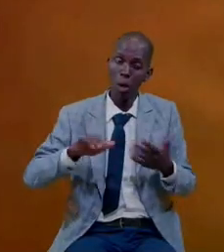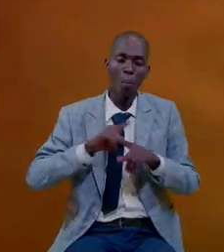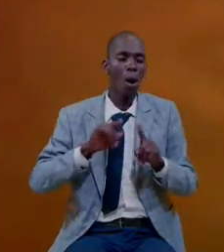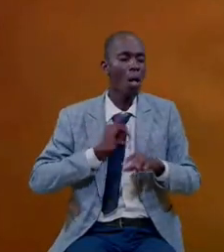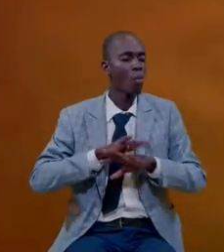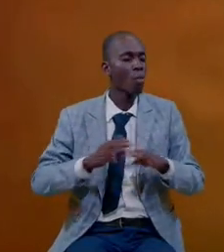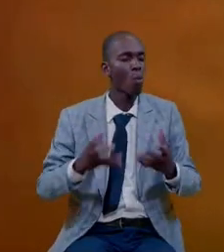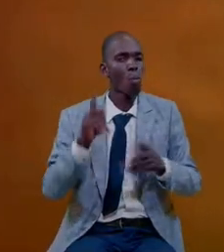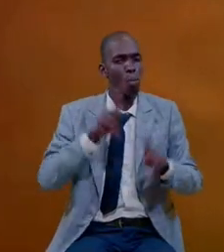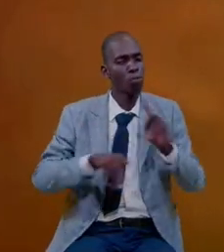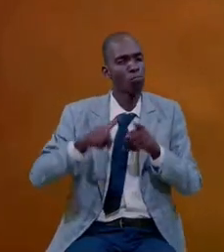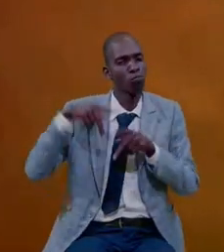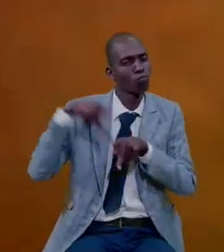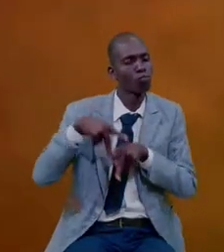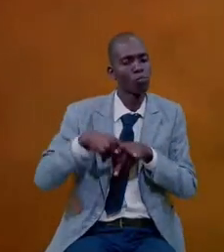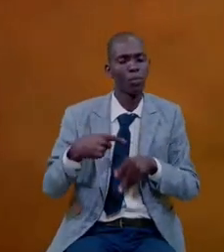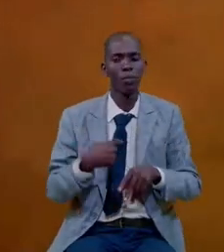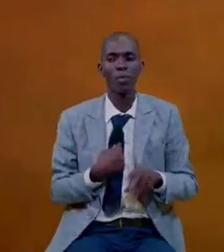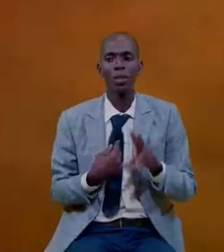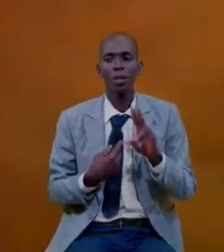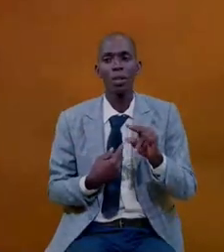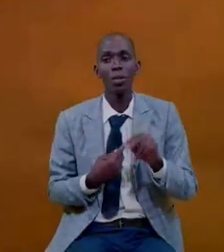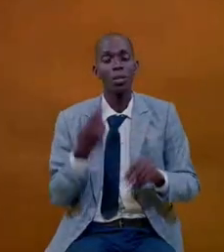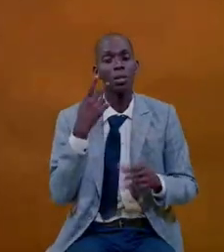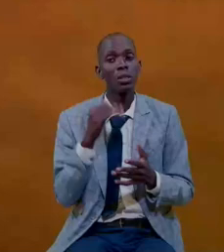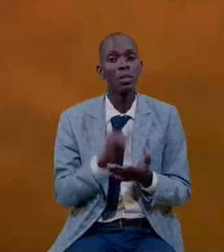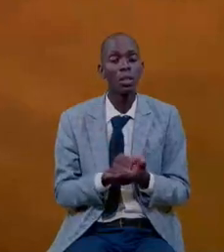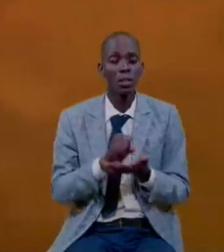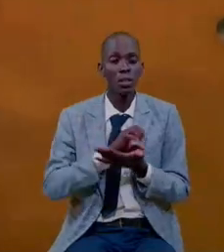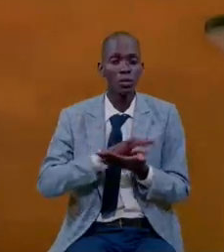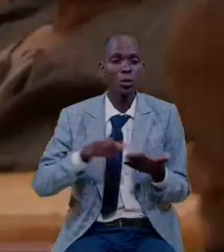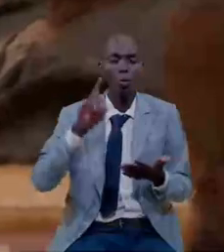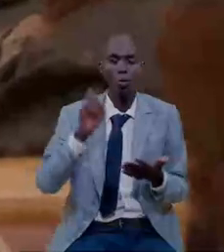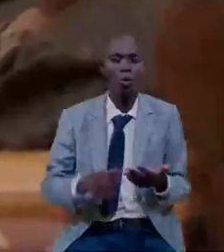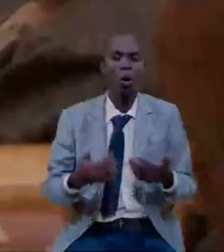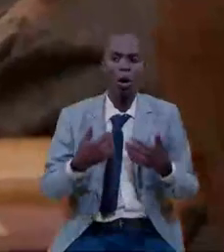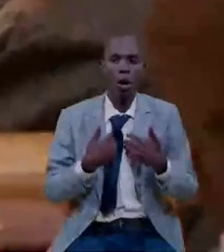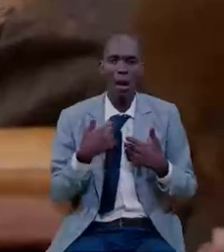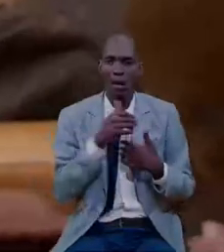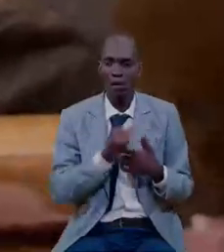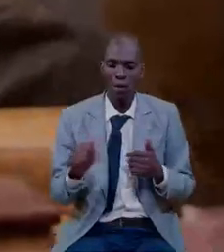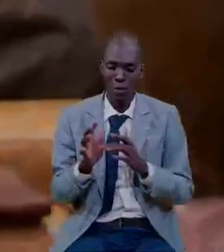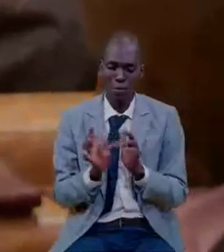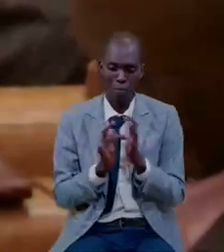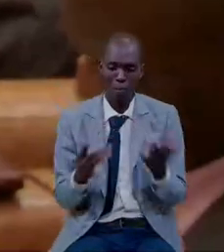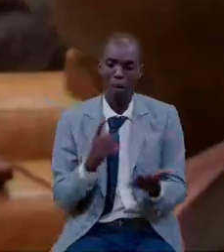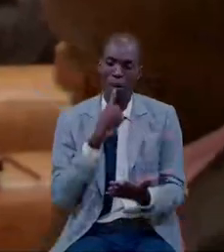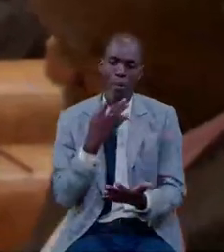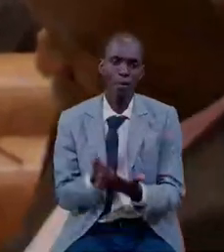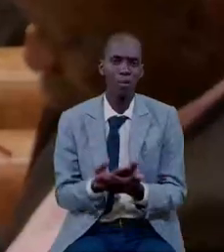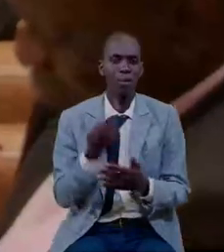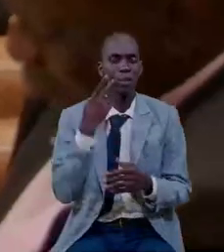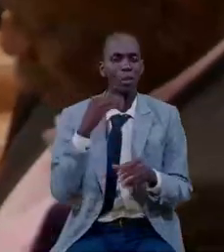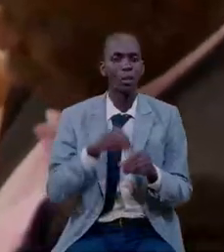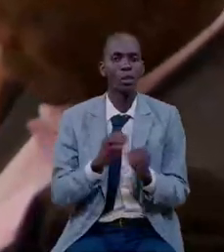sanctification doit avoir un fruit scripturaire. Pas de foi